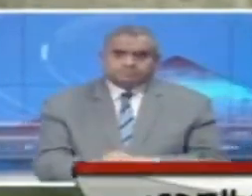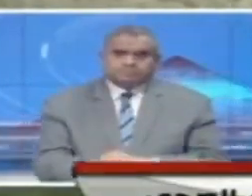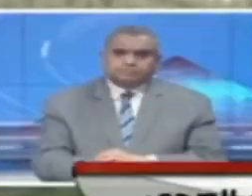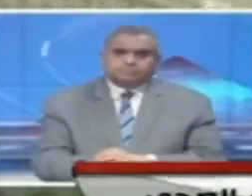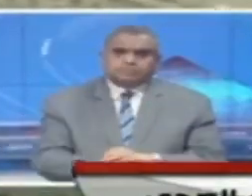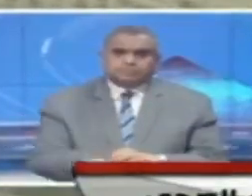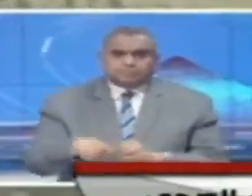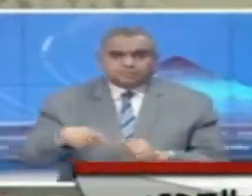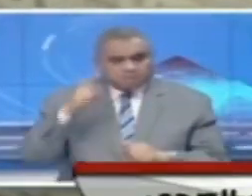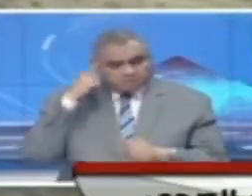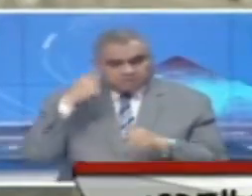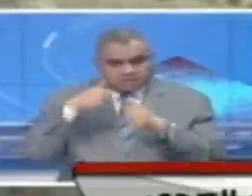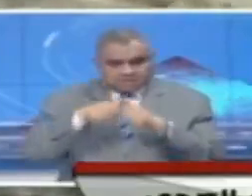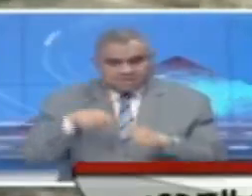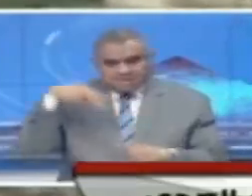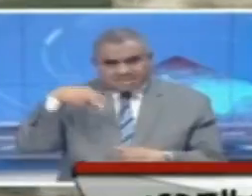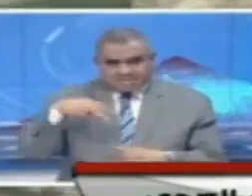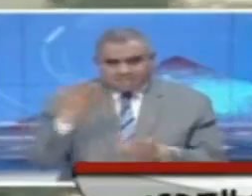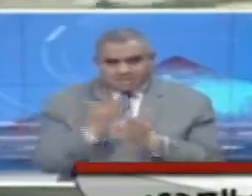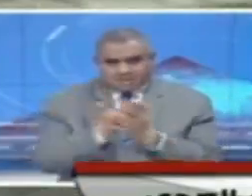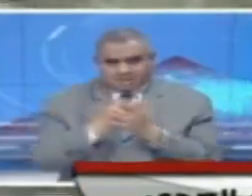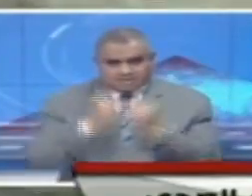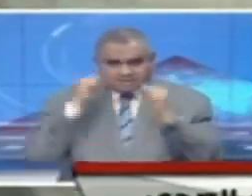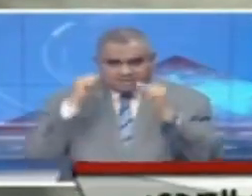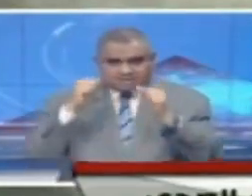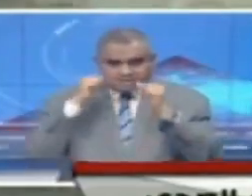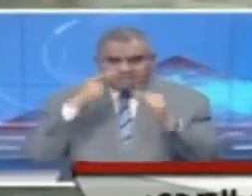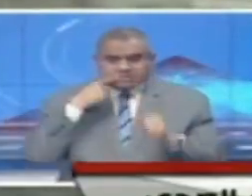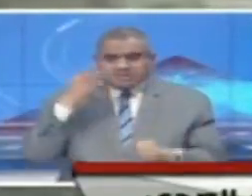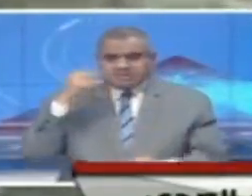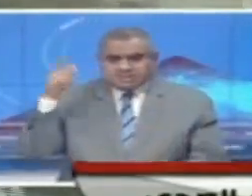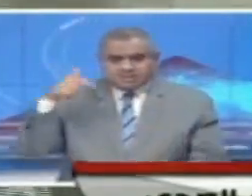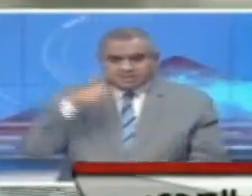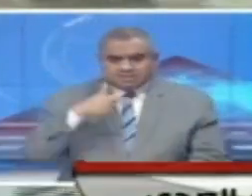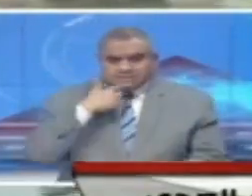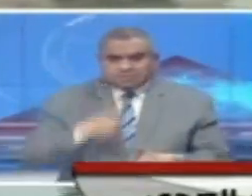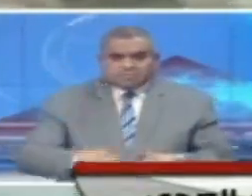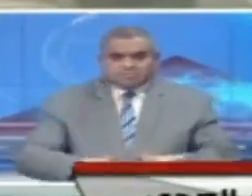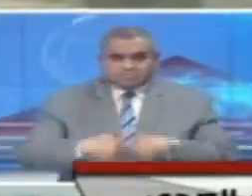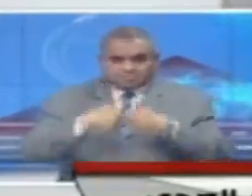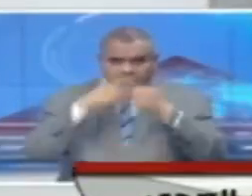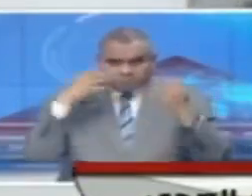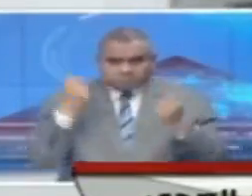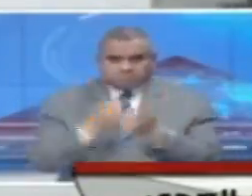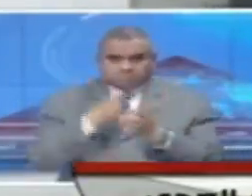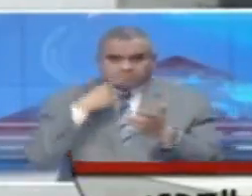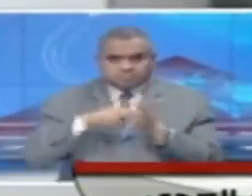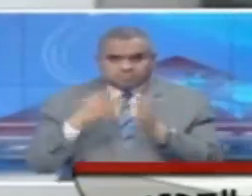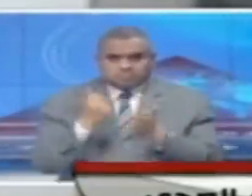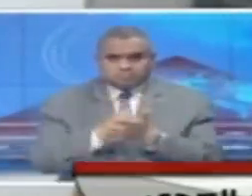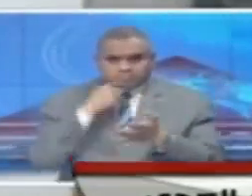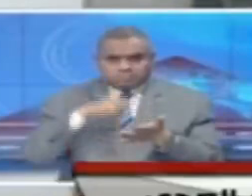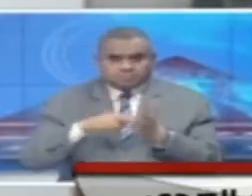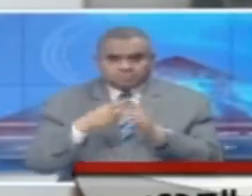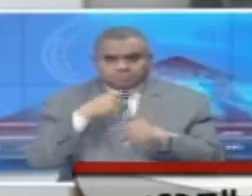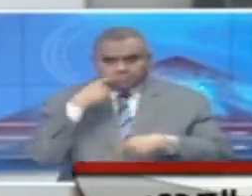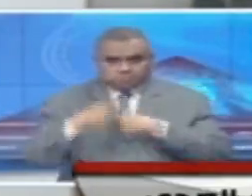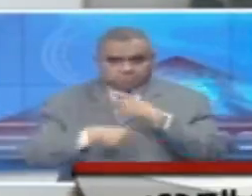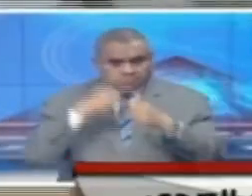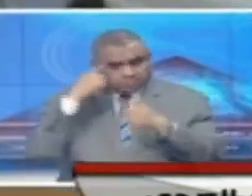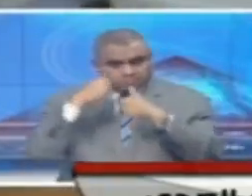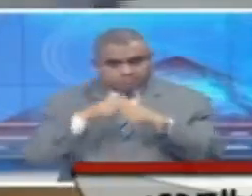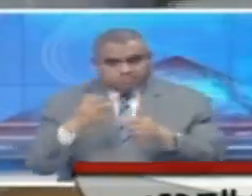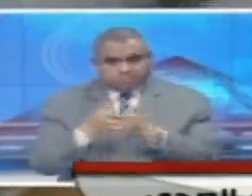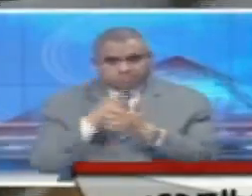تحل الذكرى 8 لثورة يونيو لتؤكد أن مصر تشهد تغيرات واسعة النطاق لبناء دولة حديثة وعصرية